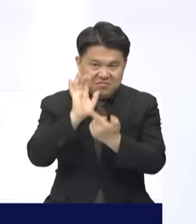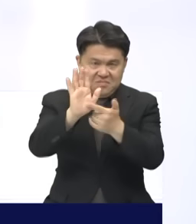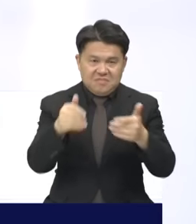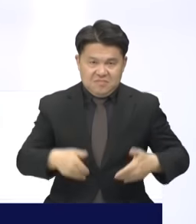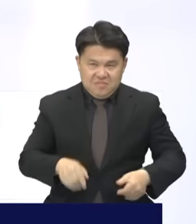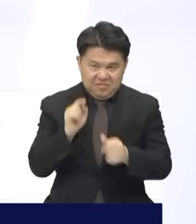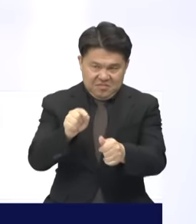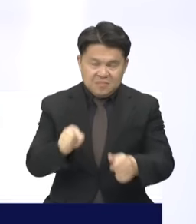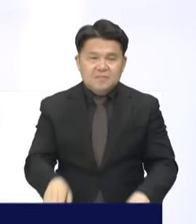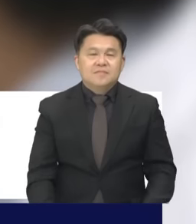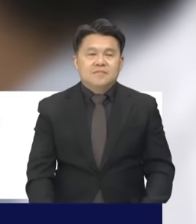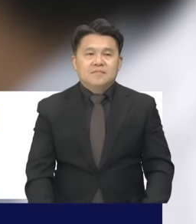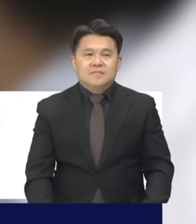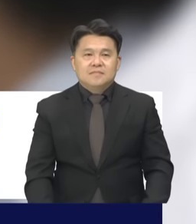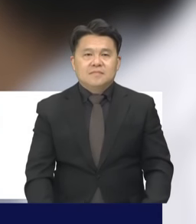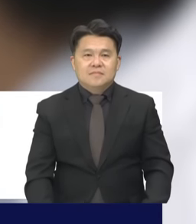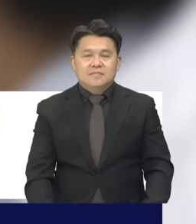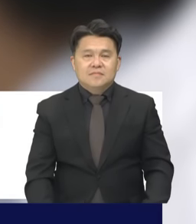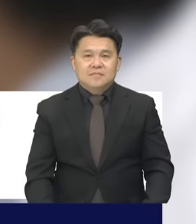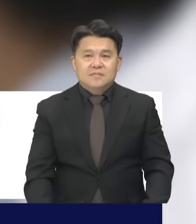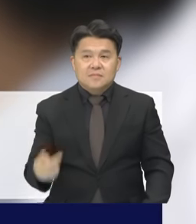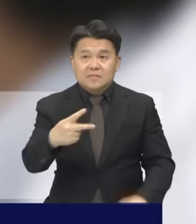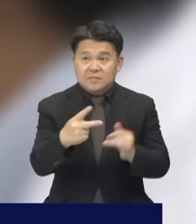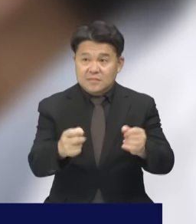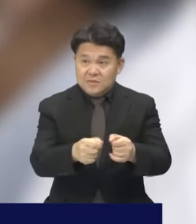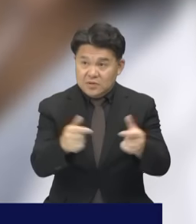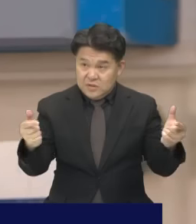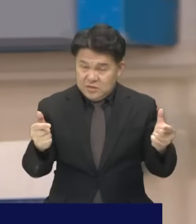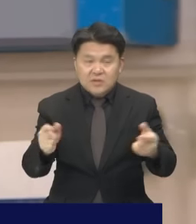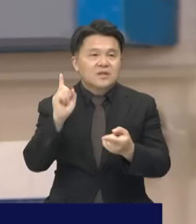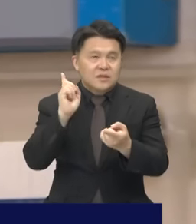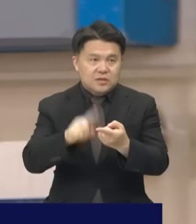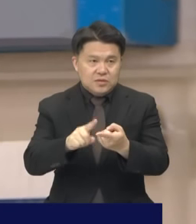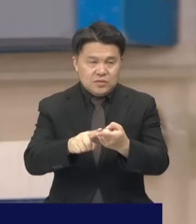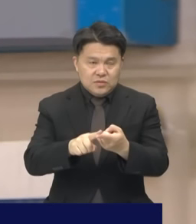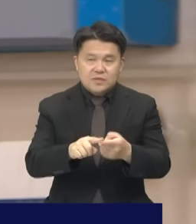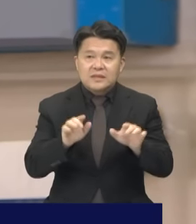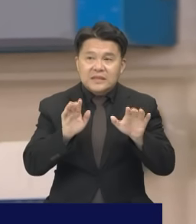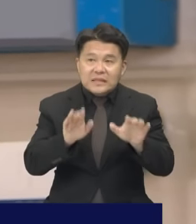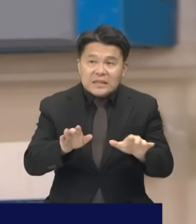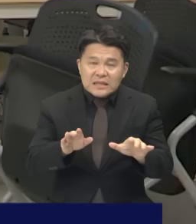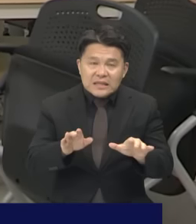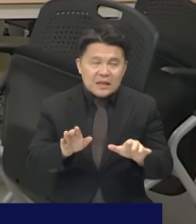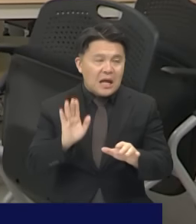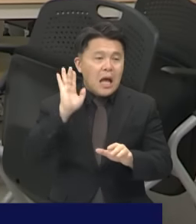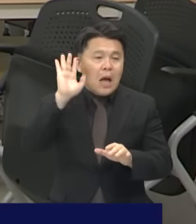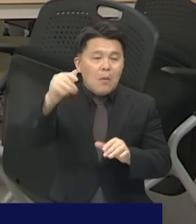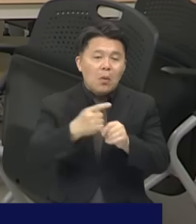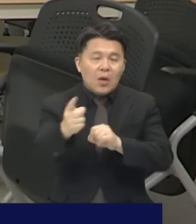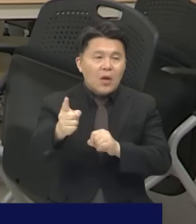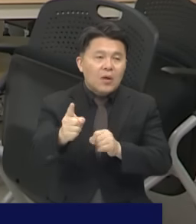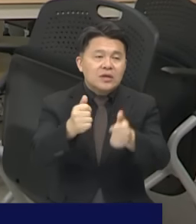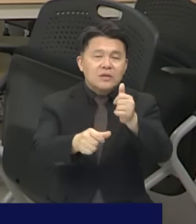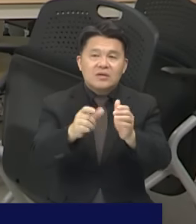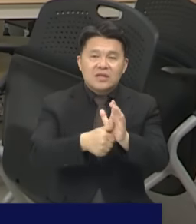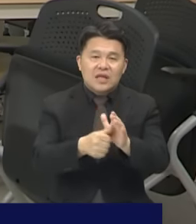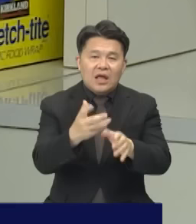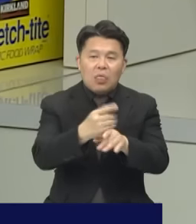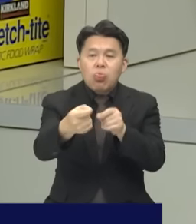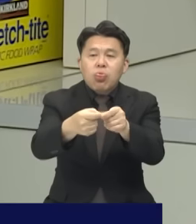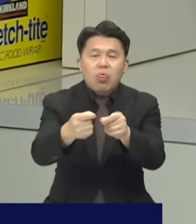한다는 단서를 달았습니다. 2천 명 증원 방침엔 변화가 없지만 당장 얼마 남지 않은 내년도 의대 입시에서의